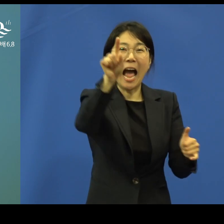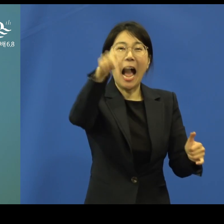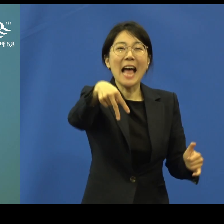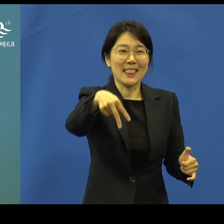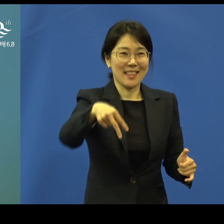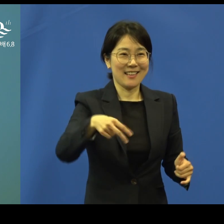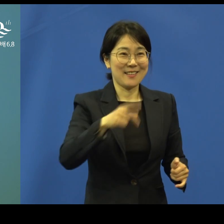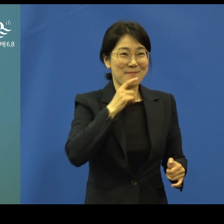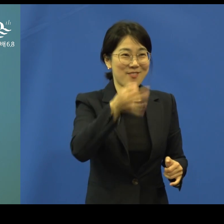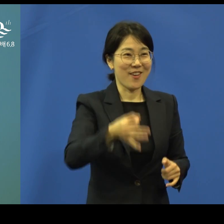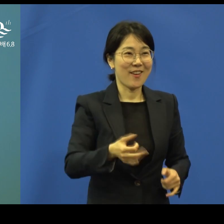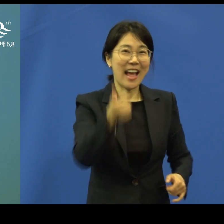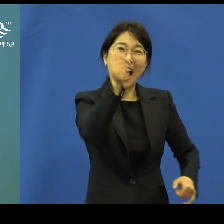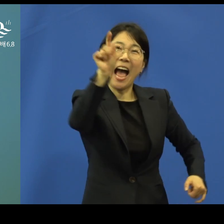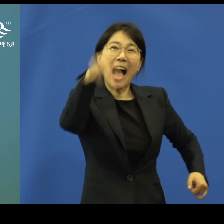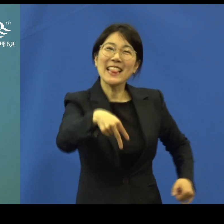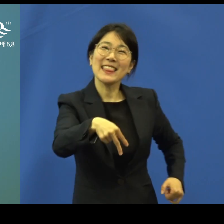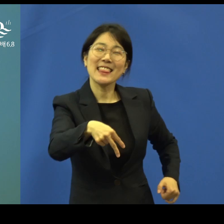하나님의 사랑은